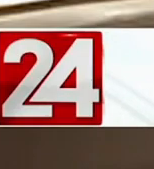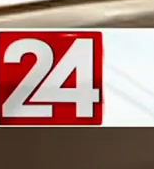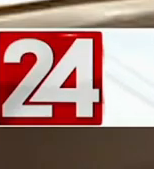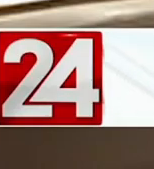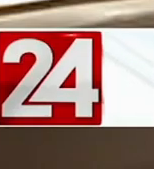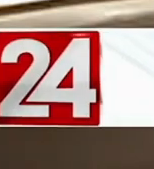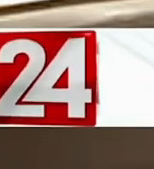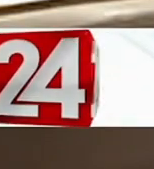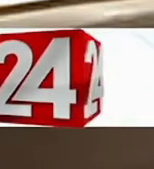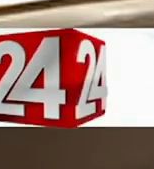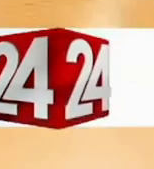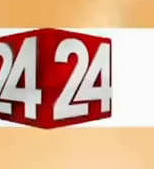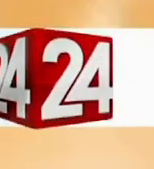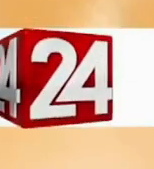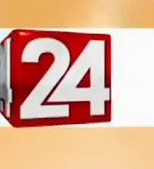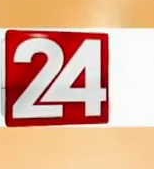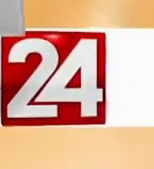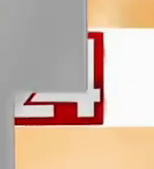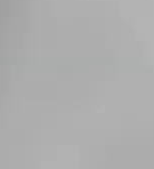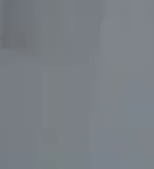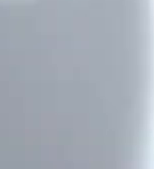on Constitutional Amendments.